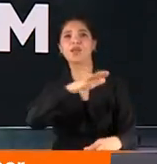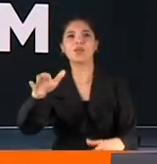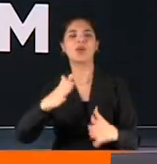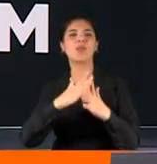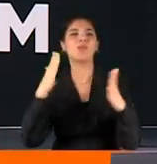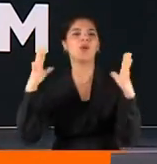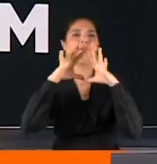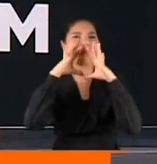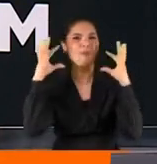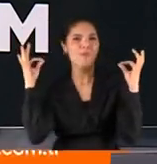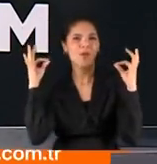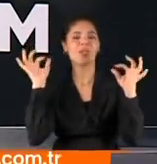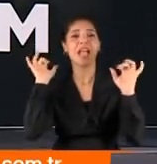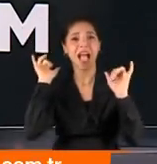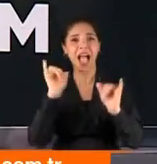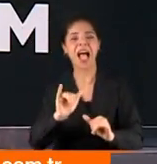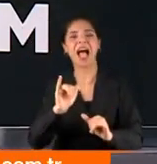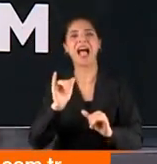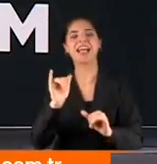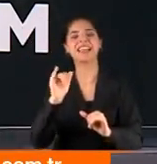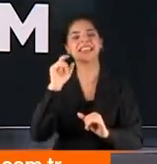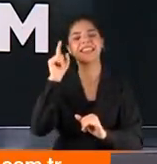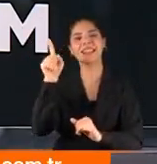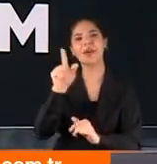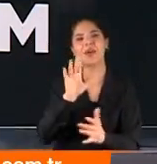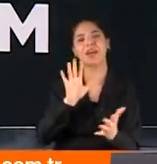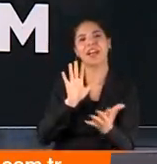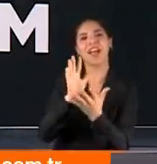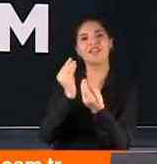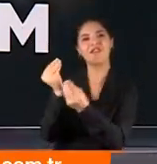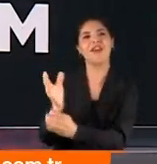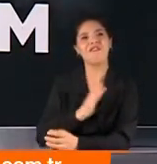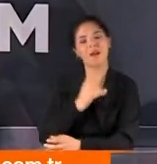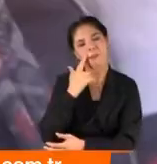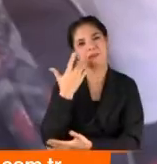bir mutluluk yaşattı ve aynı incelikle düşünülmüş bir karşılık da buldu tabii.